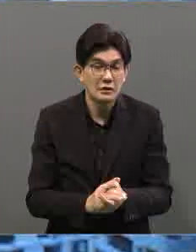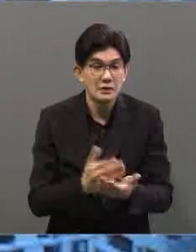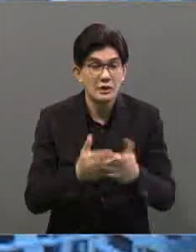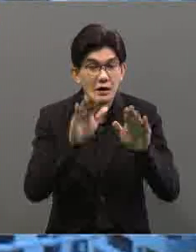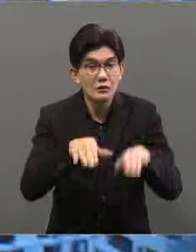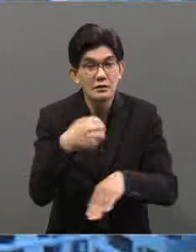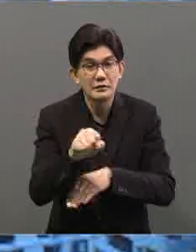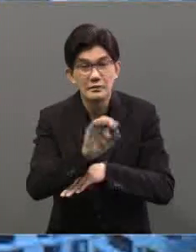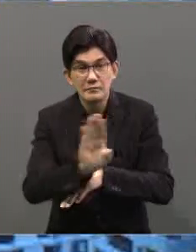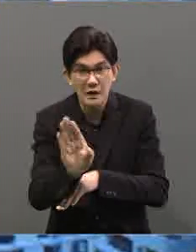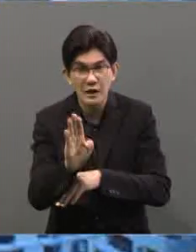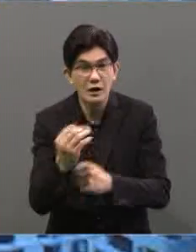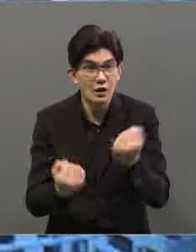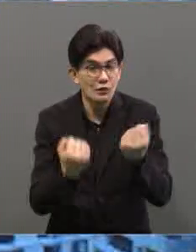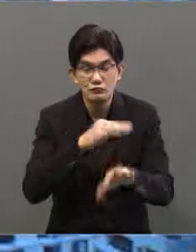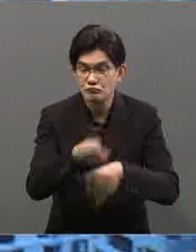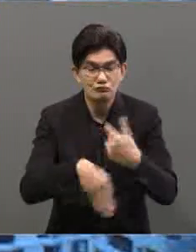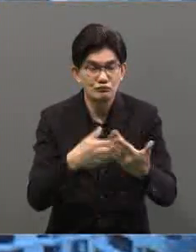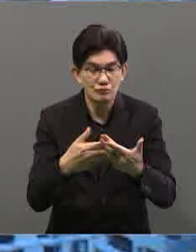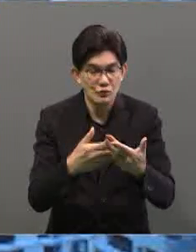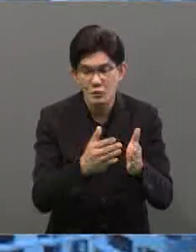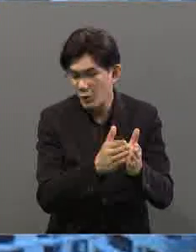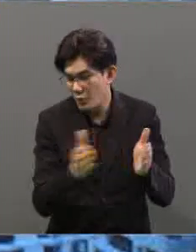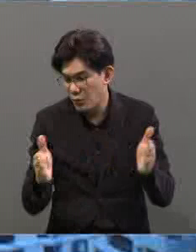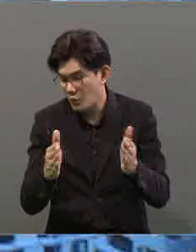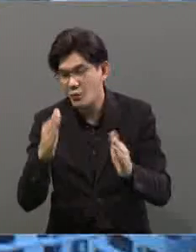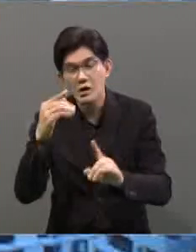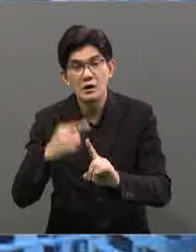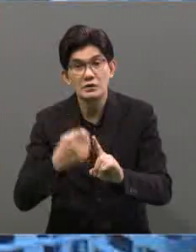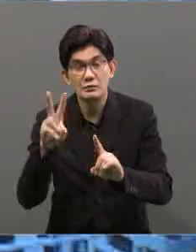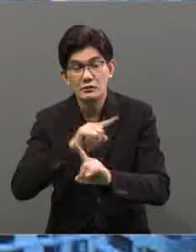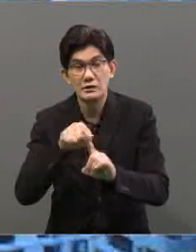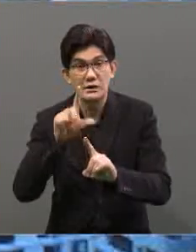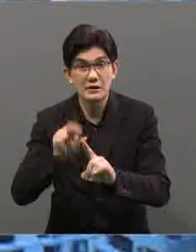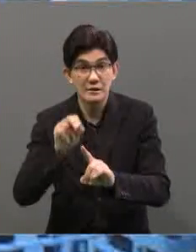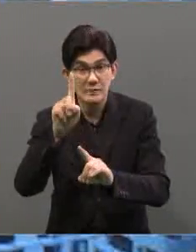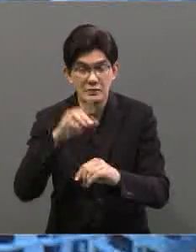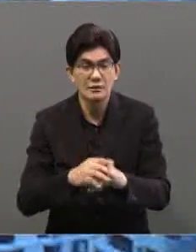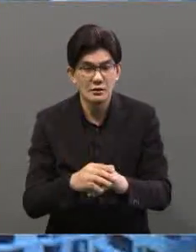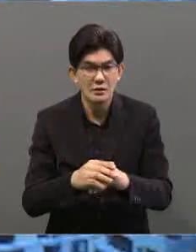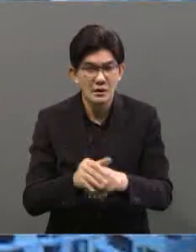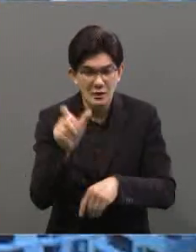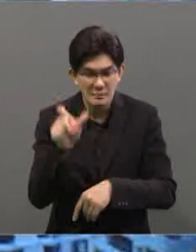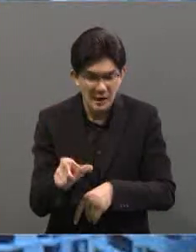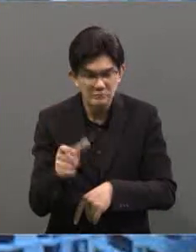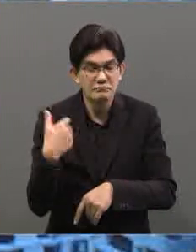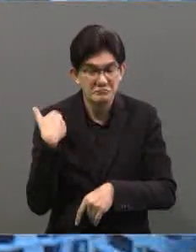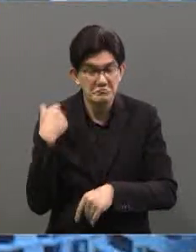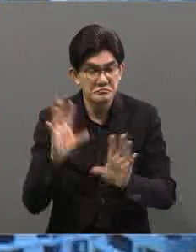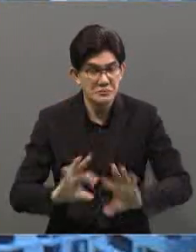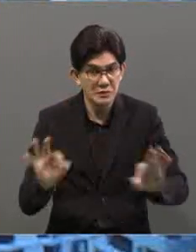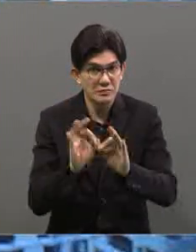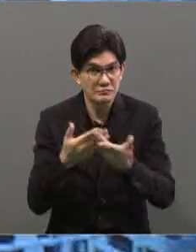ด10บาทนะสำหรับรถทุกประเภทนะฮะยาวไปจนถึง31ธันวาคมโดยเฉพาะรถที่ใช้บัตรผ่านที่เป็น Easy Pass น